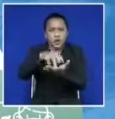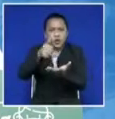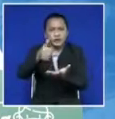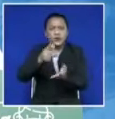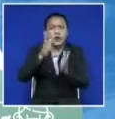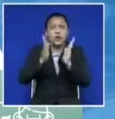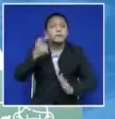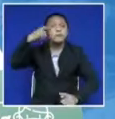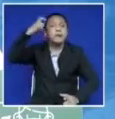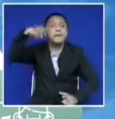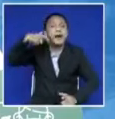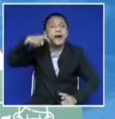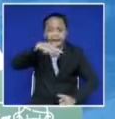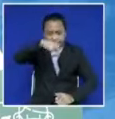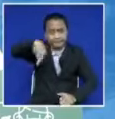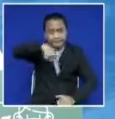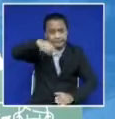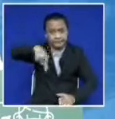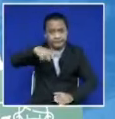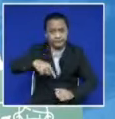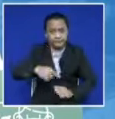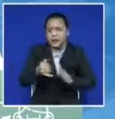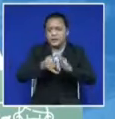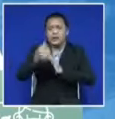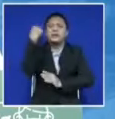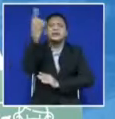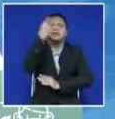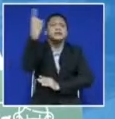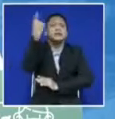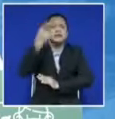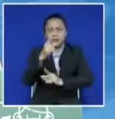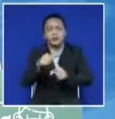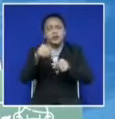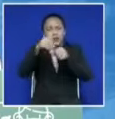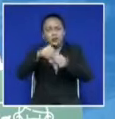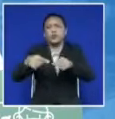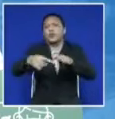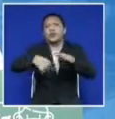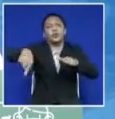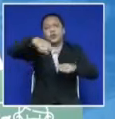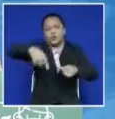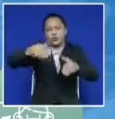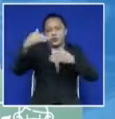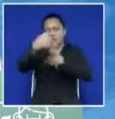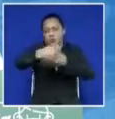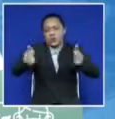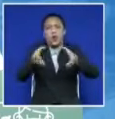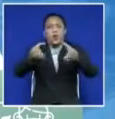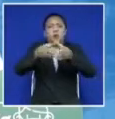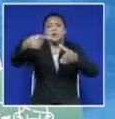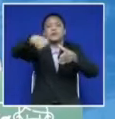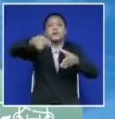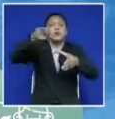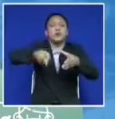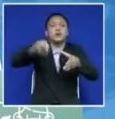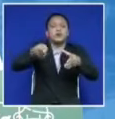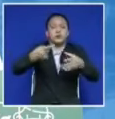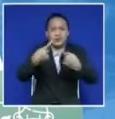านี้ก็มักไม่ได้ออกไปท่องเที่ยวไกลนะครับมักจะอยู่ในบริเวณของกลุ่มเขานี่แหละแต่